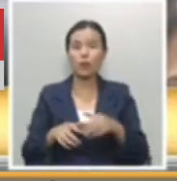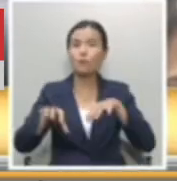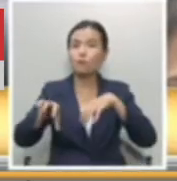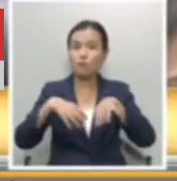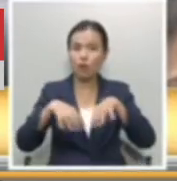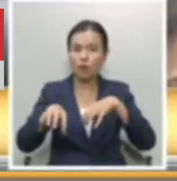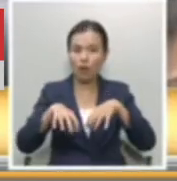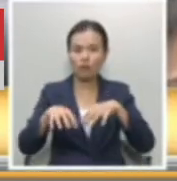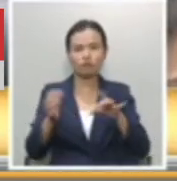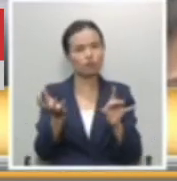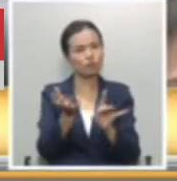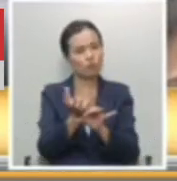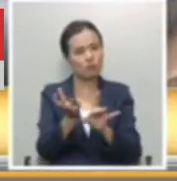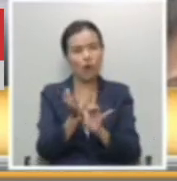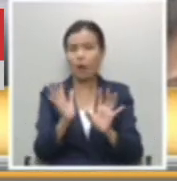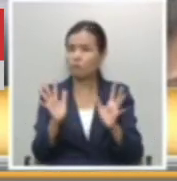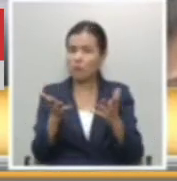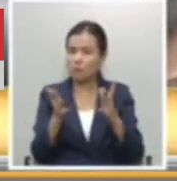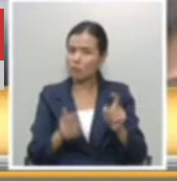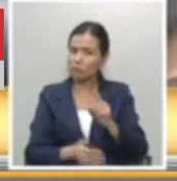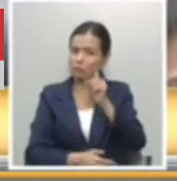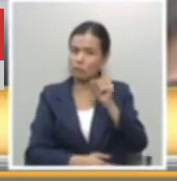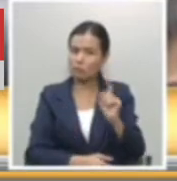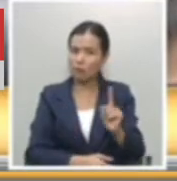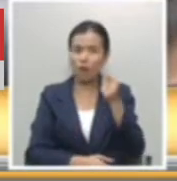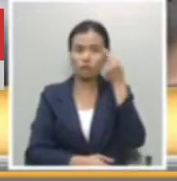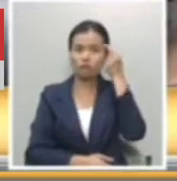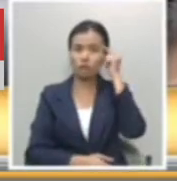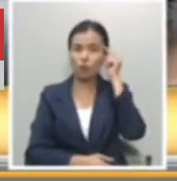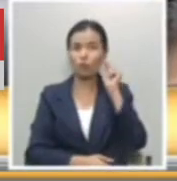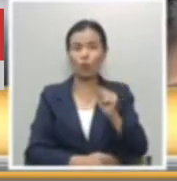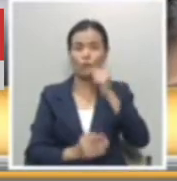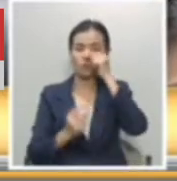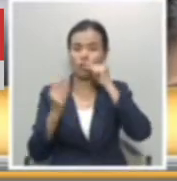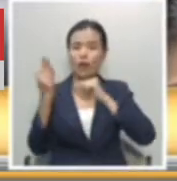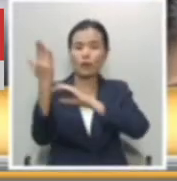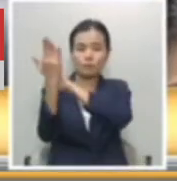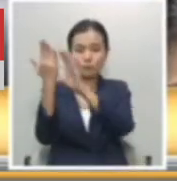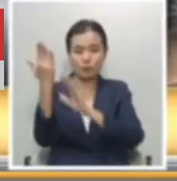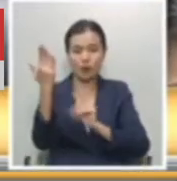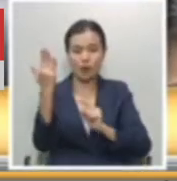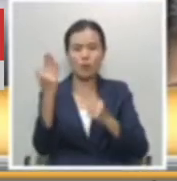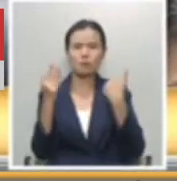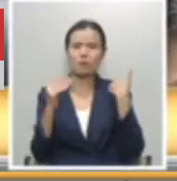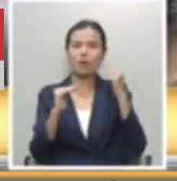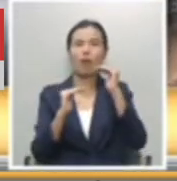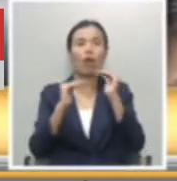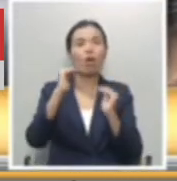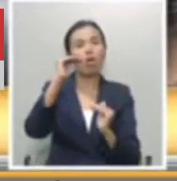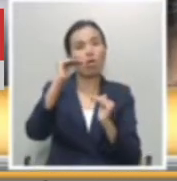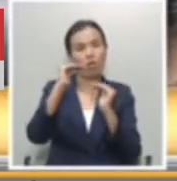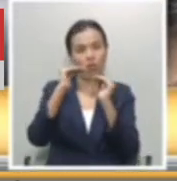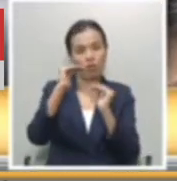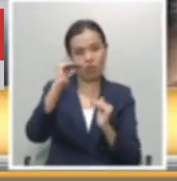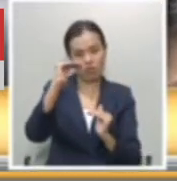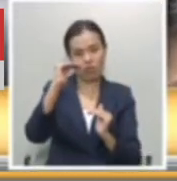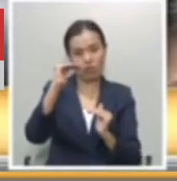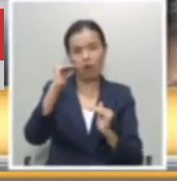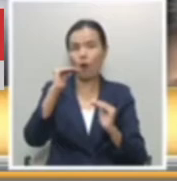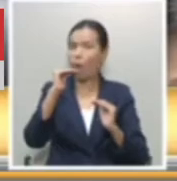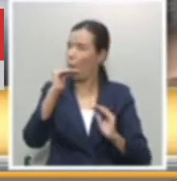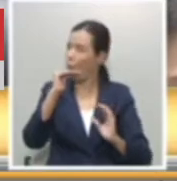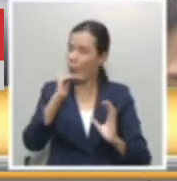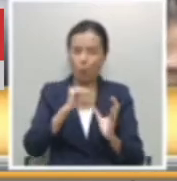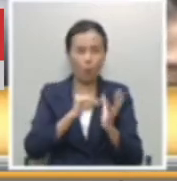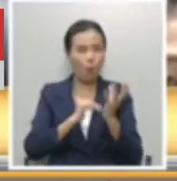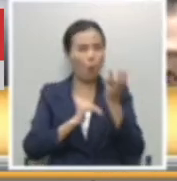ที่ไร้ประสิทธิภาพดังกล่าวหรือไม่นะครับที่ทำให้ประเทศไทยเรามีความเหลื่อมล้ำสูงที่สุดในโลก